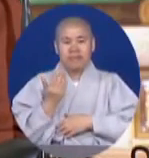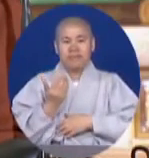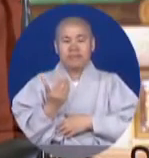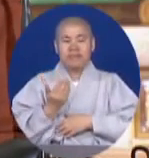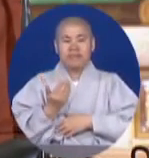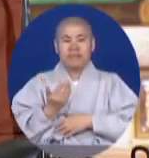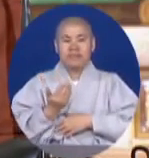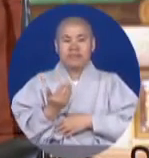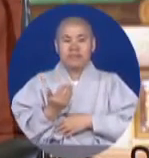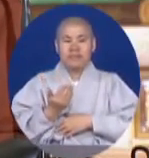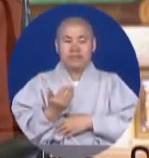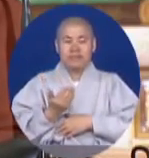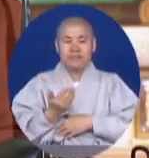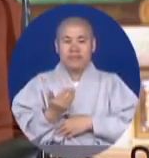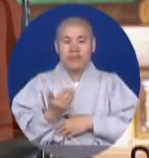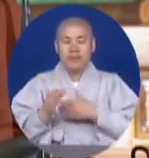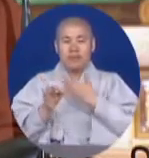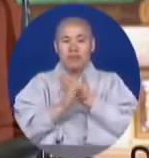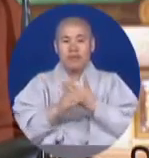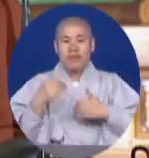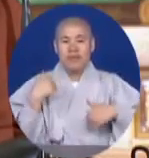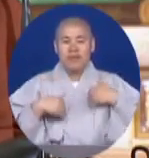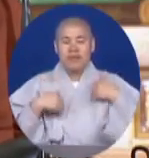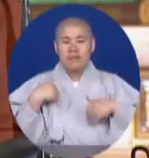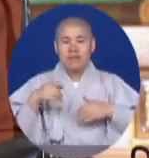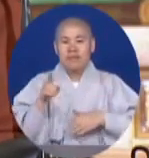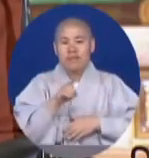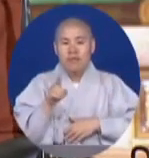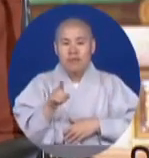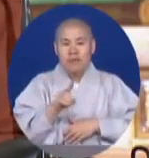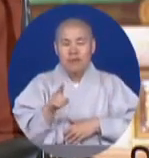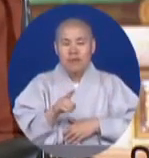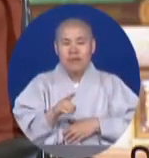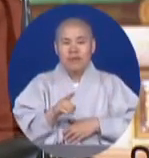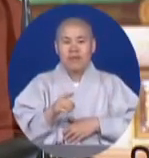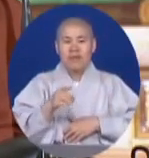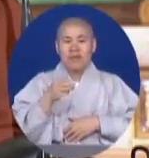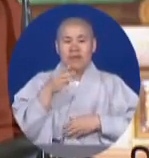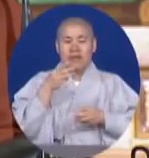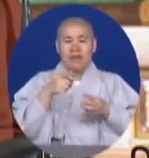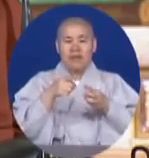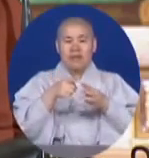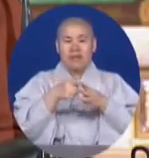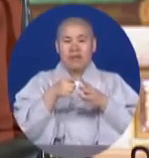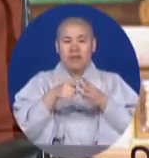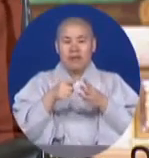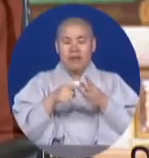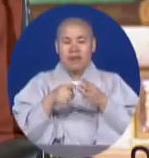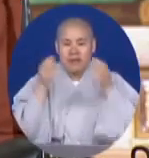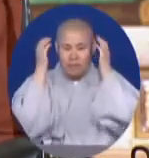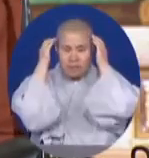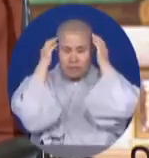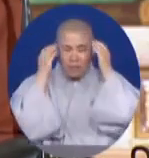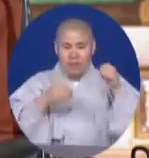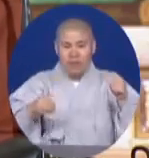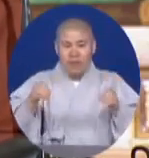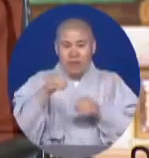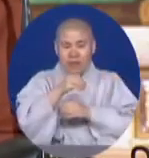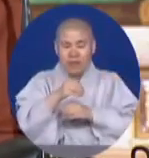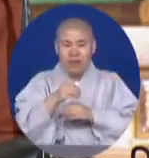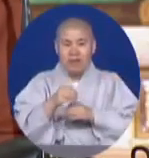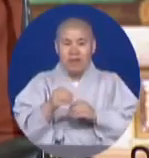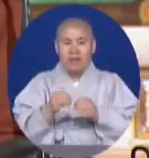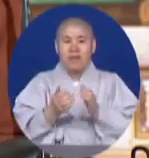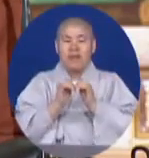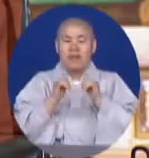그러면 즐거움이 뭐가 있냐? 삼도고 대신에 인천낙이 있어요.